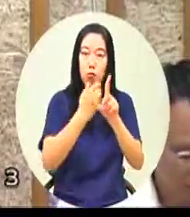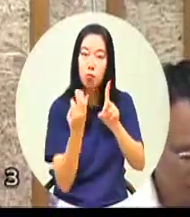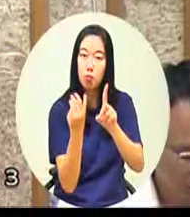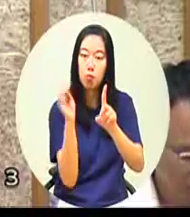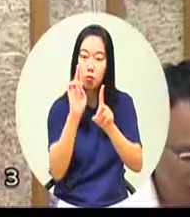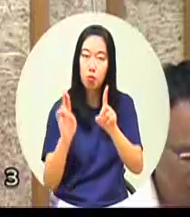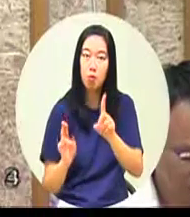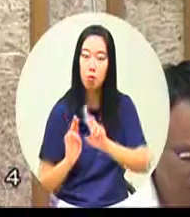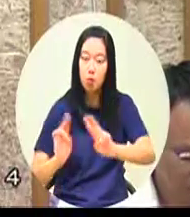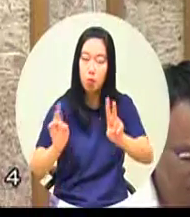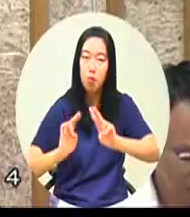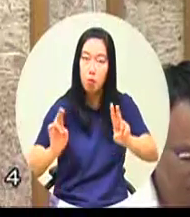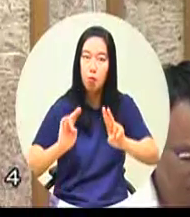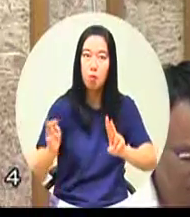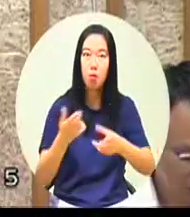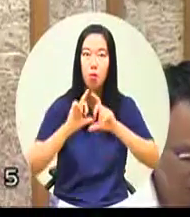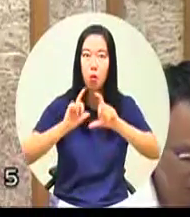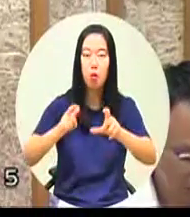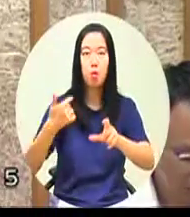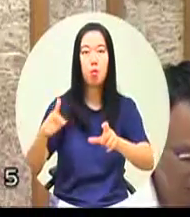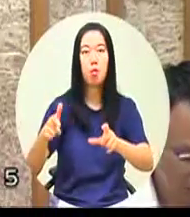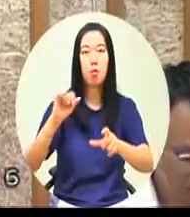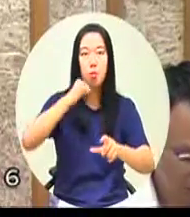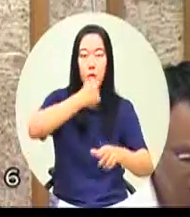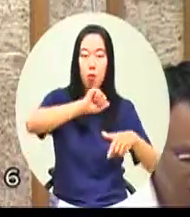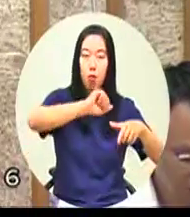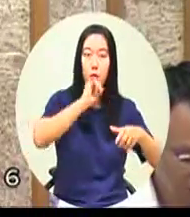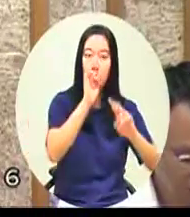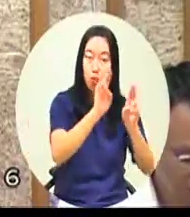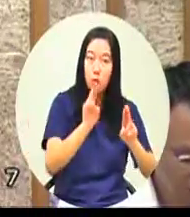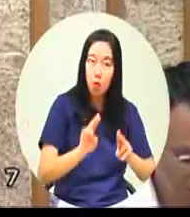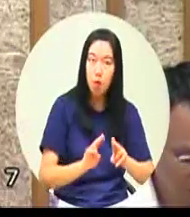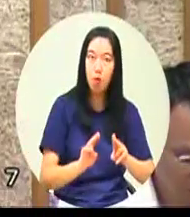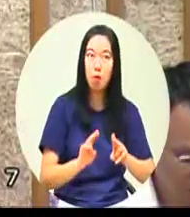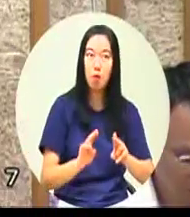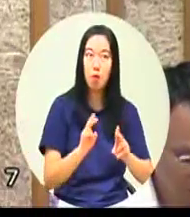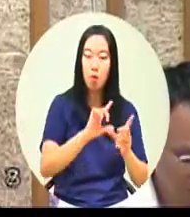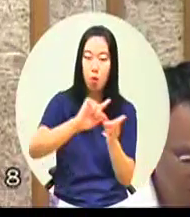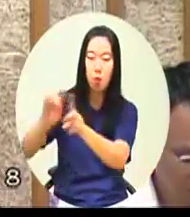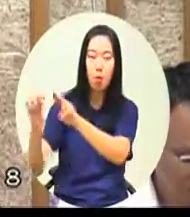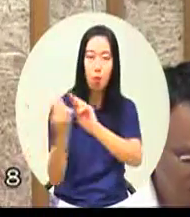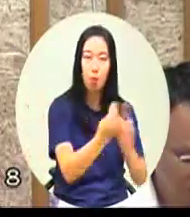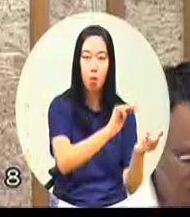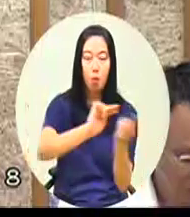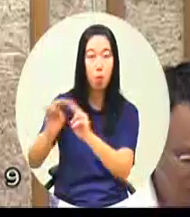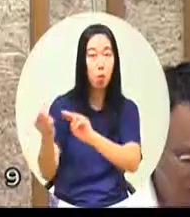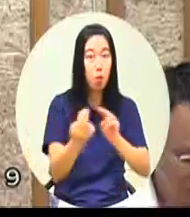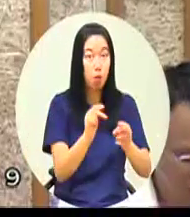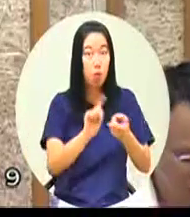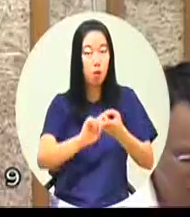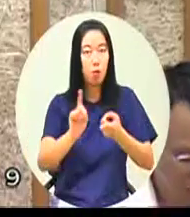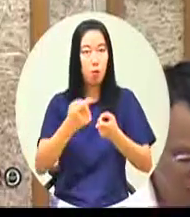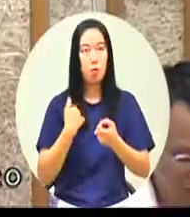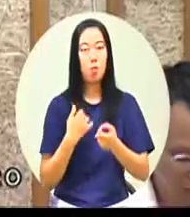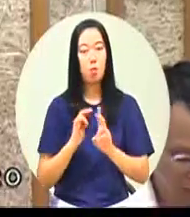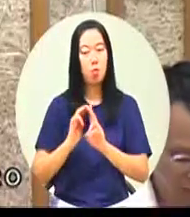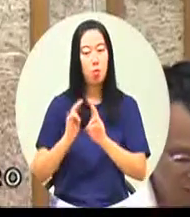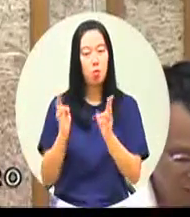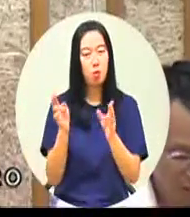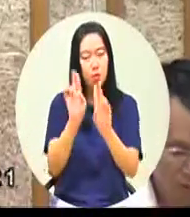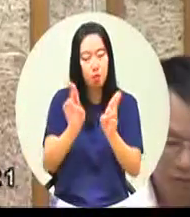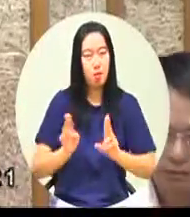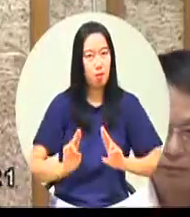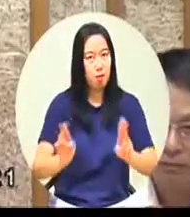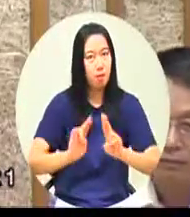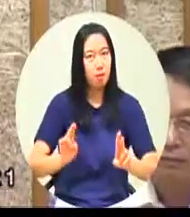是会透过馈线回送到整个台电的输配电的电网，会使来卖予台电？无到时阵，咱发出来的电吼，啊